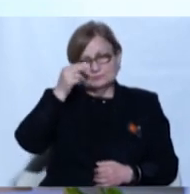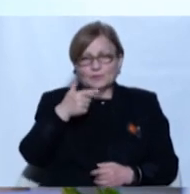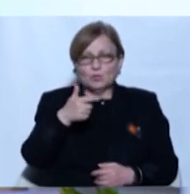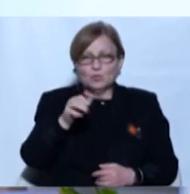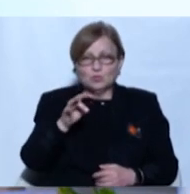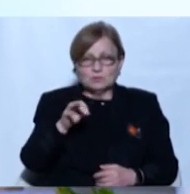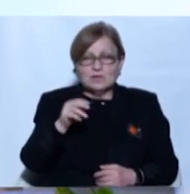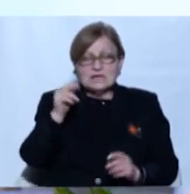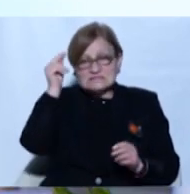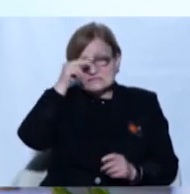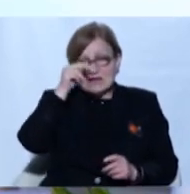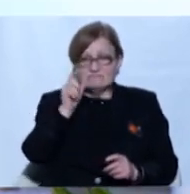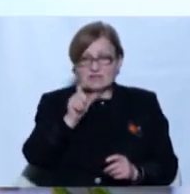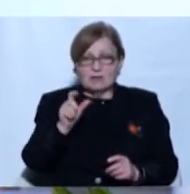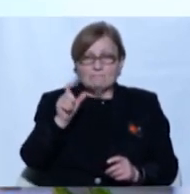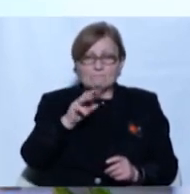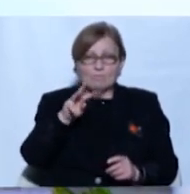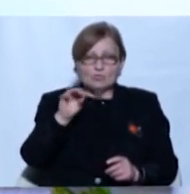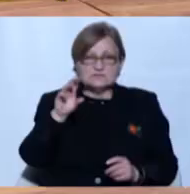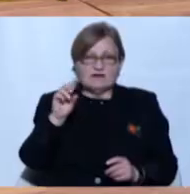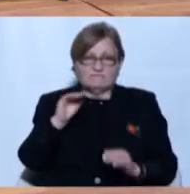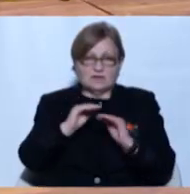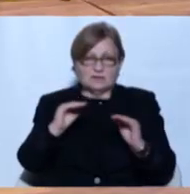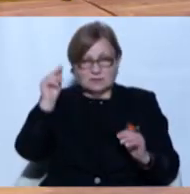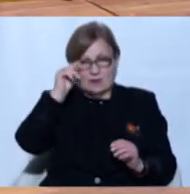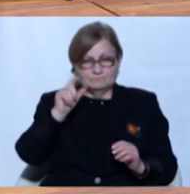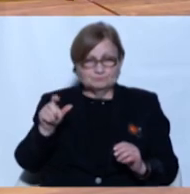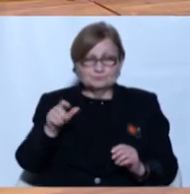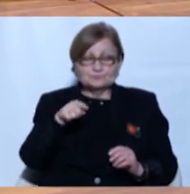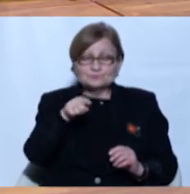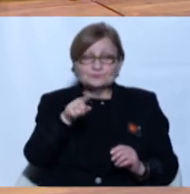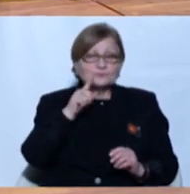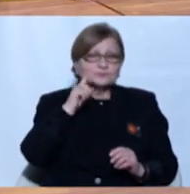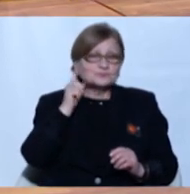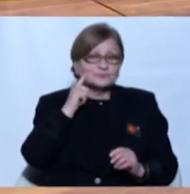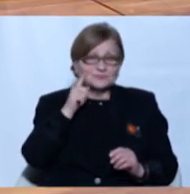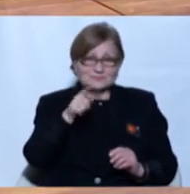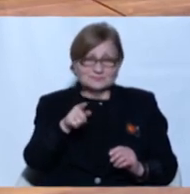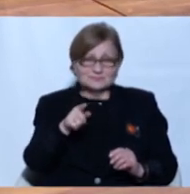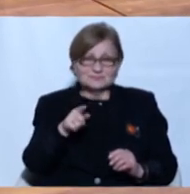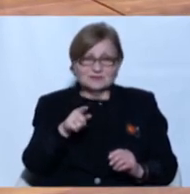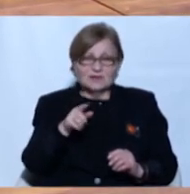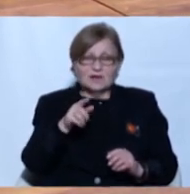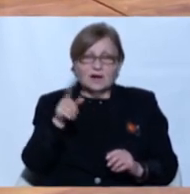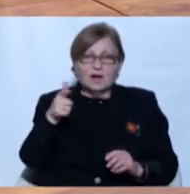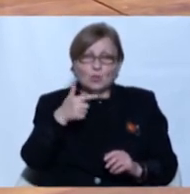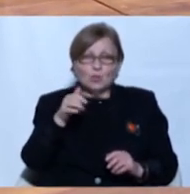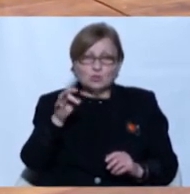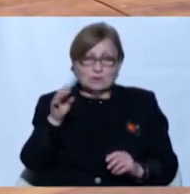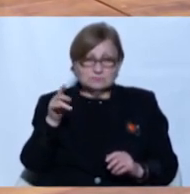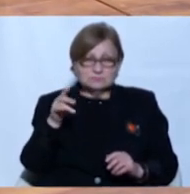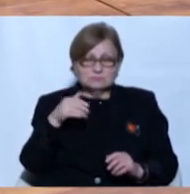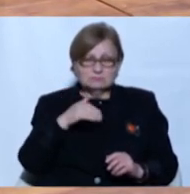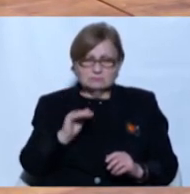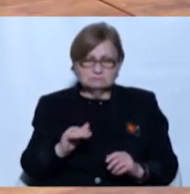გურამიშვილის ამ სწავლა მოსწავლეთას და მაინც და მაინც აი ყვის წკებლიცებით კიბილზე და გურამიშვილი ახ პირველად ჩემს